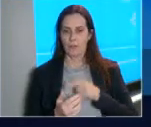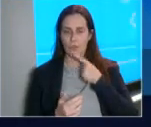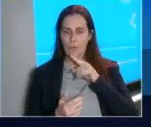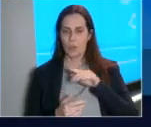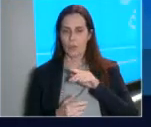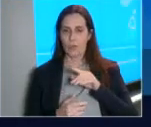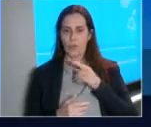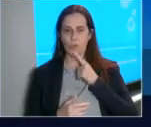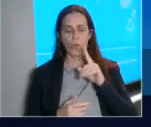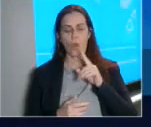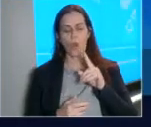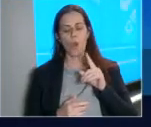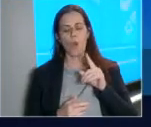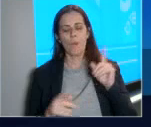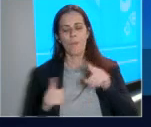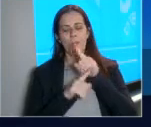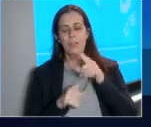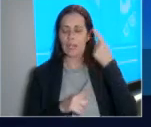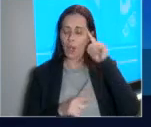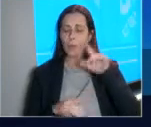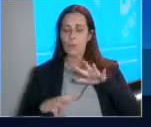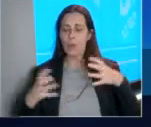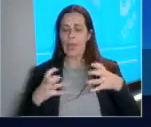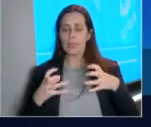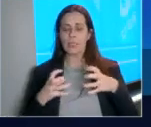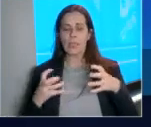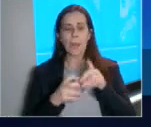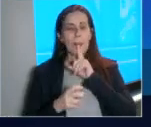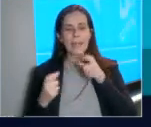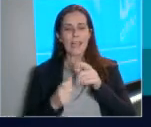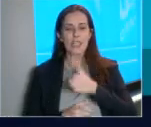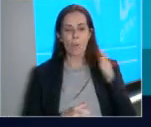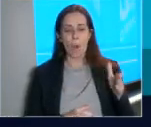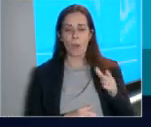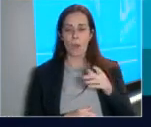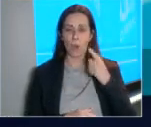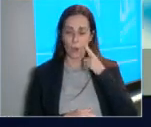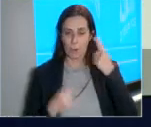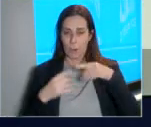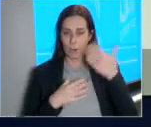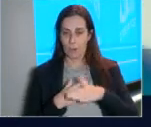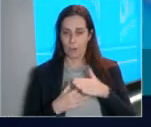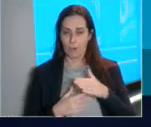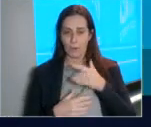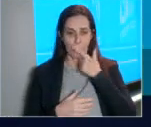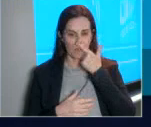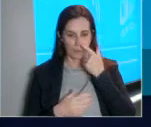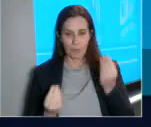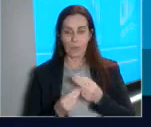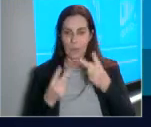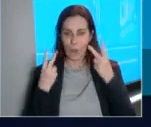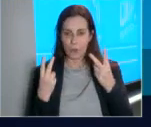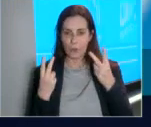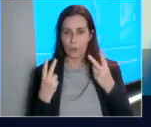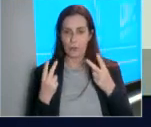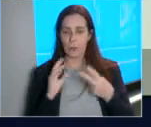שמאל הצרה, וצריך לדבר על זה. אנחנו רואים בימים האחרונים שלמעשה השיקול דעת באזורים החיוניים